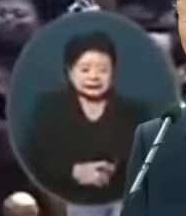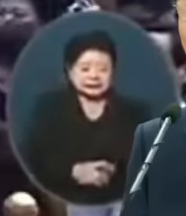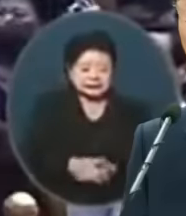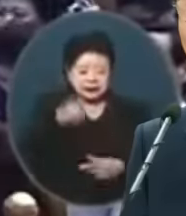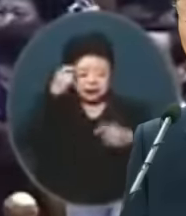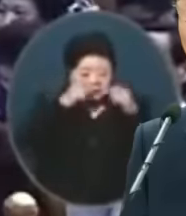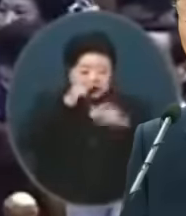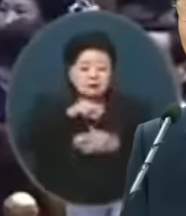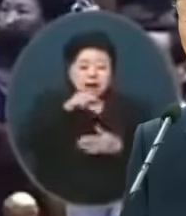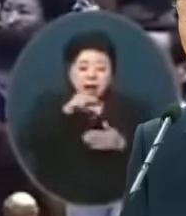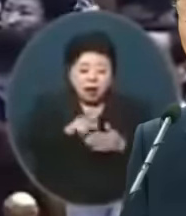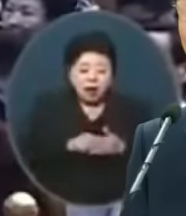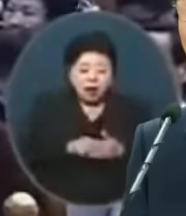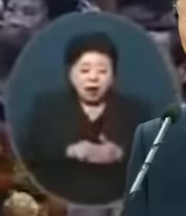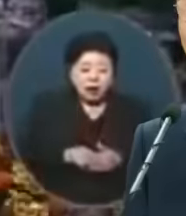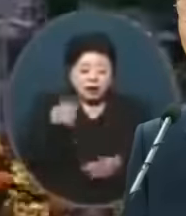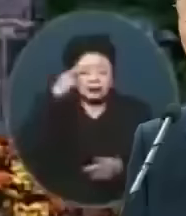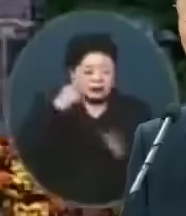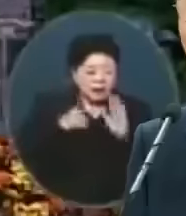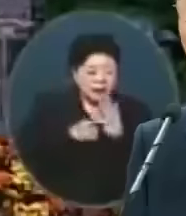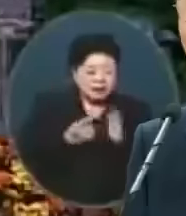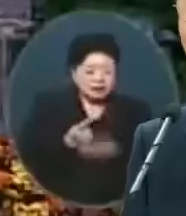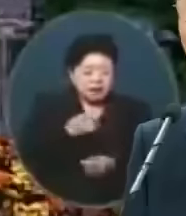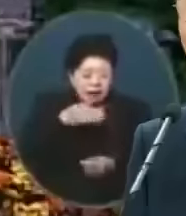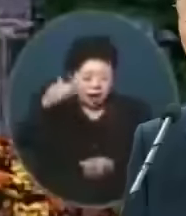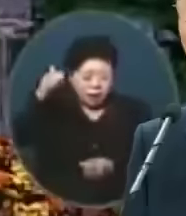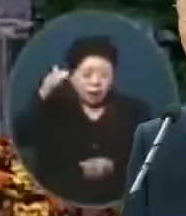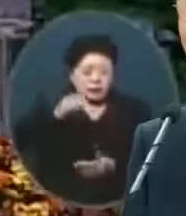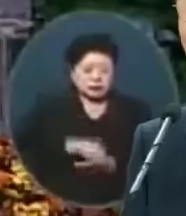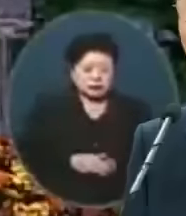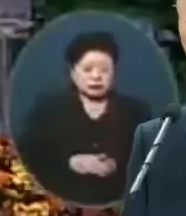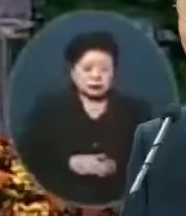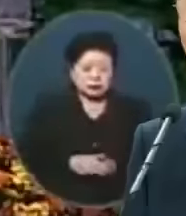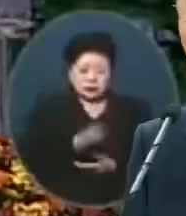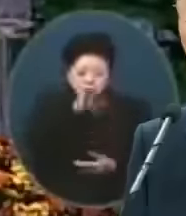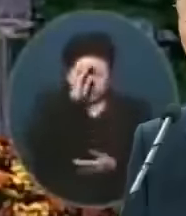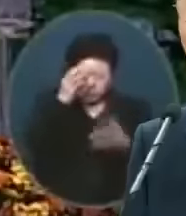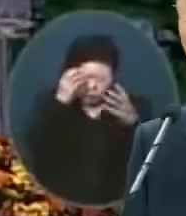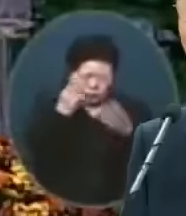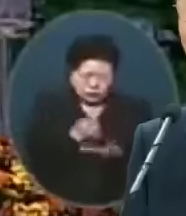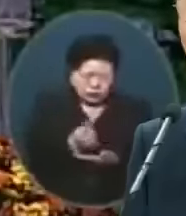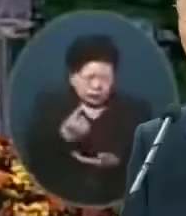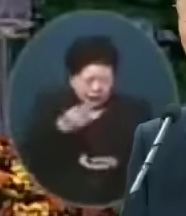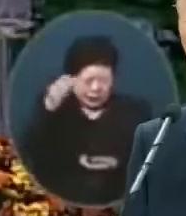슬픈 마음, 부정적인 마음도 떠나가고 질병의 고통도 떠나가고